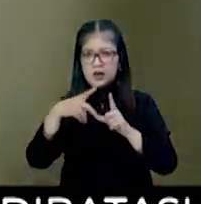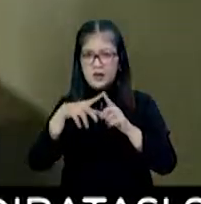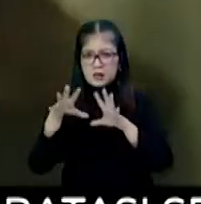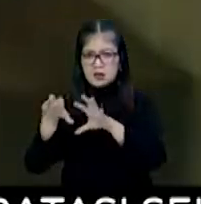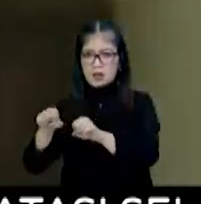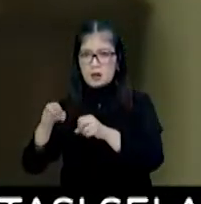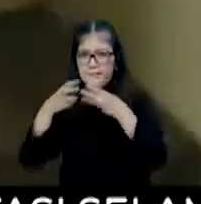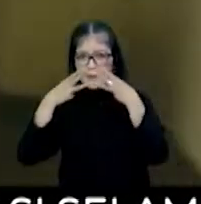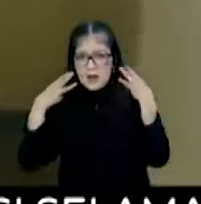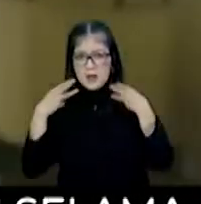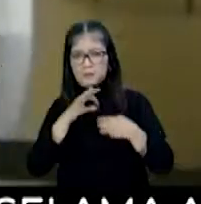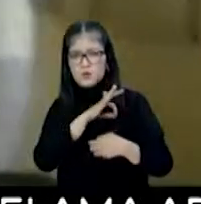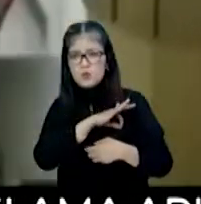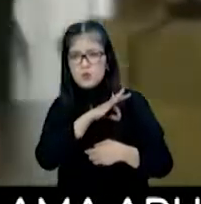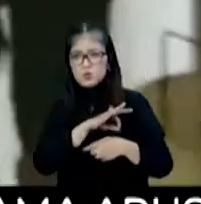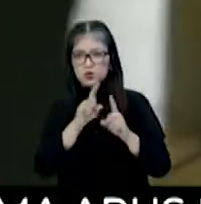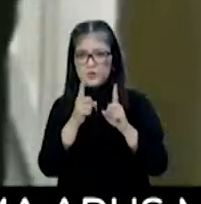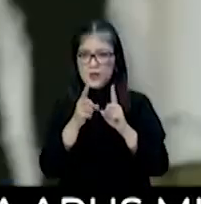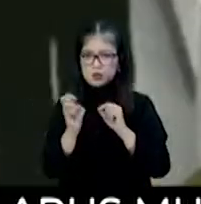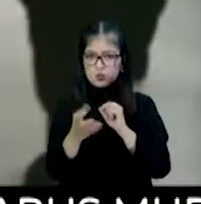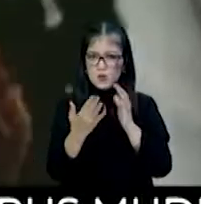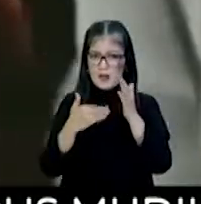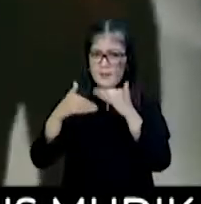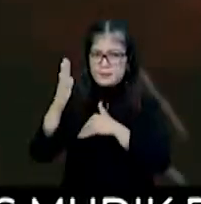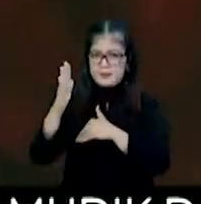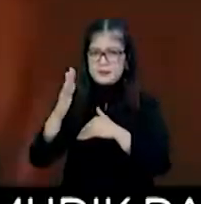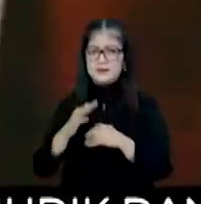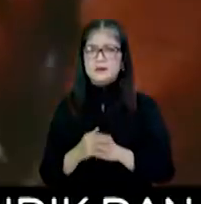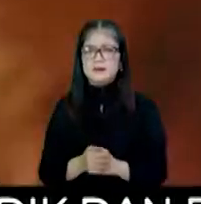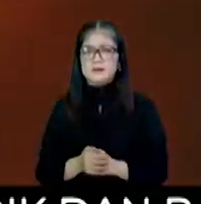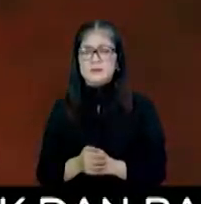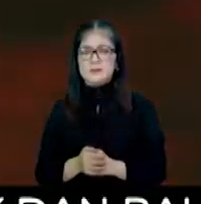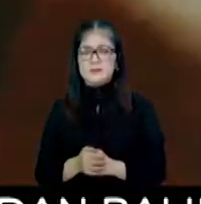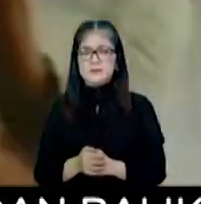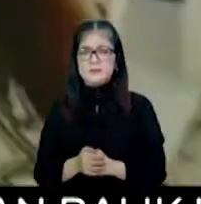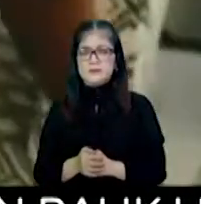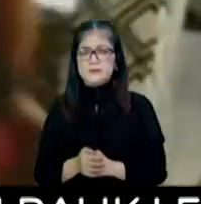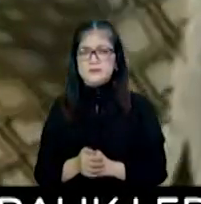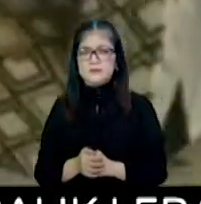meraup keuntungan belasan juta rupiah. Dari Jakarta, tim liputan iNews melaporkan.